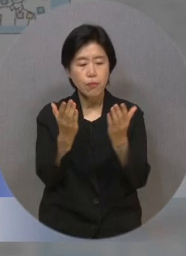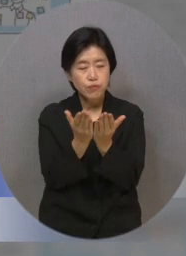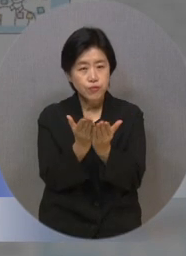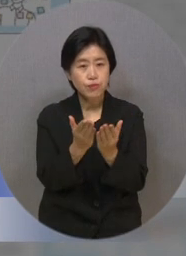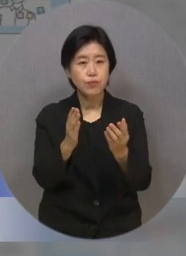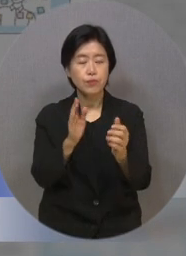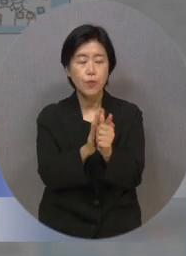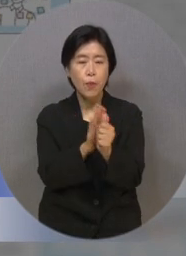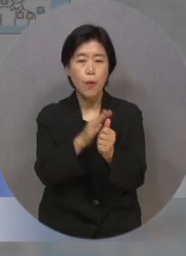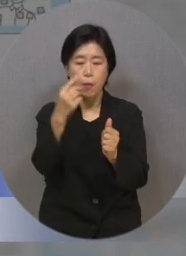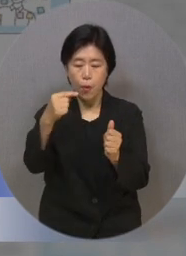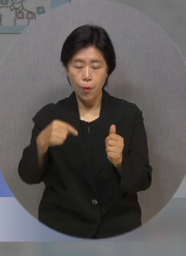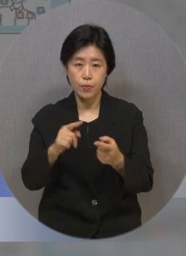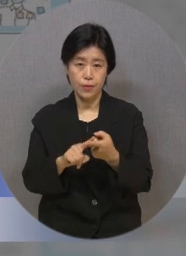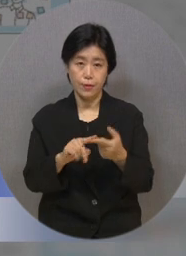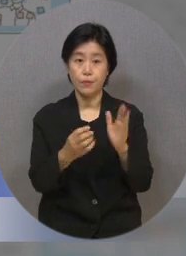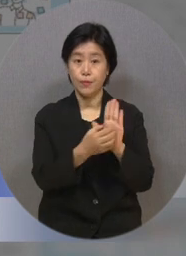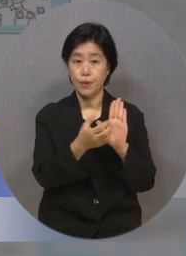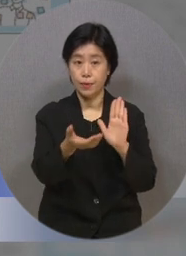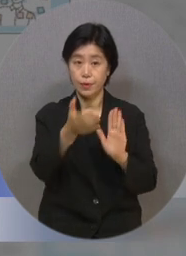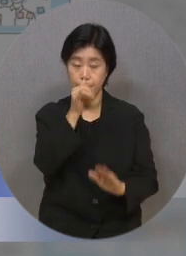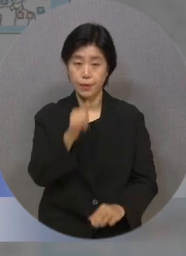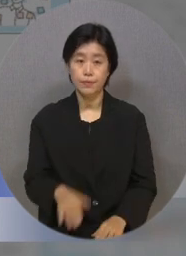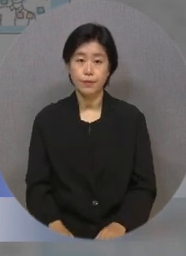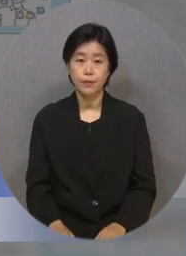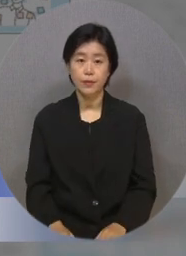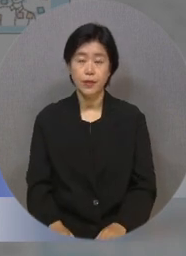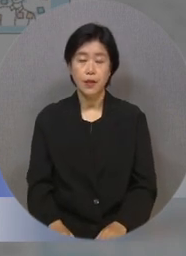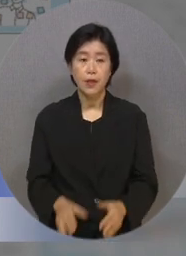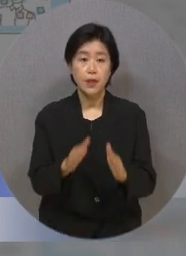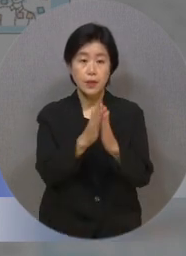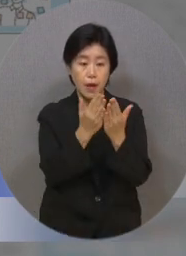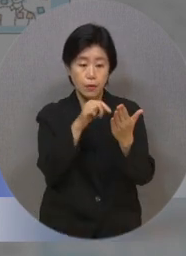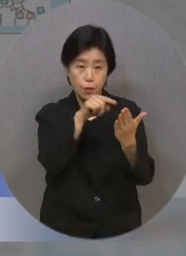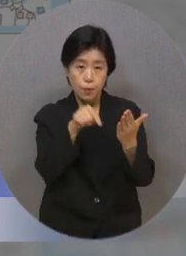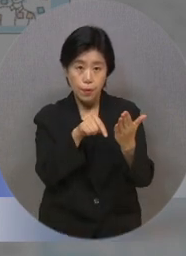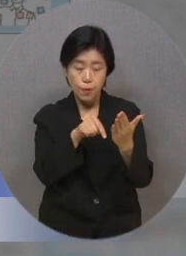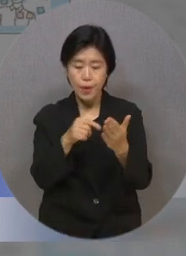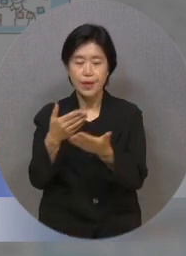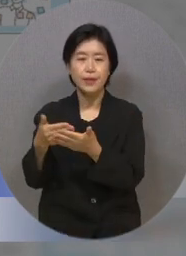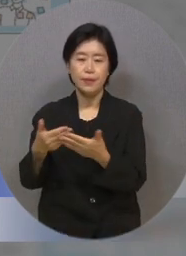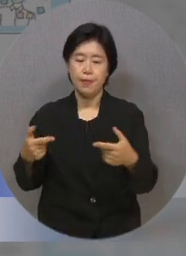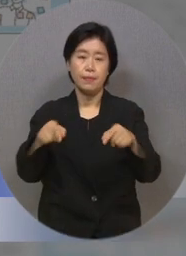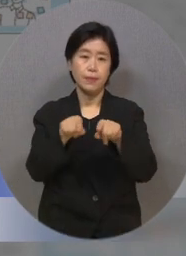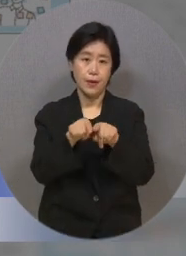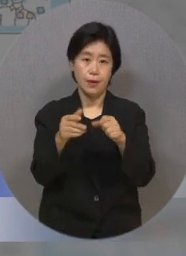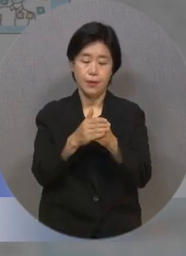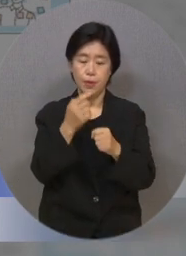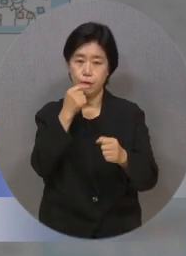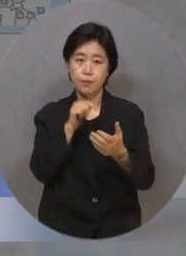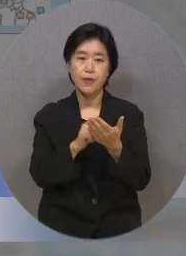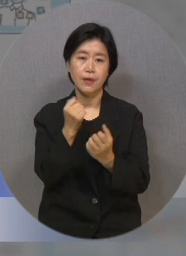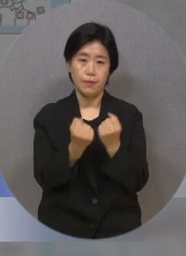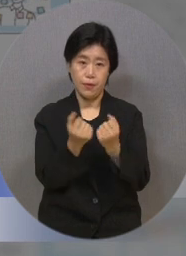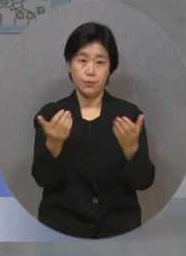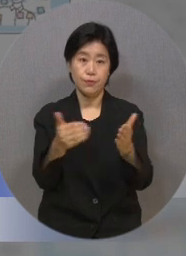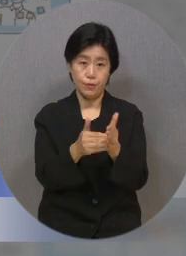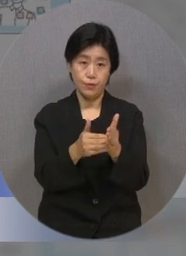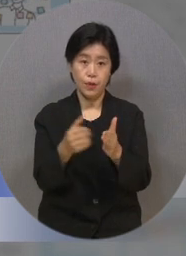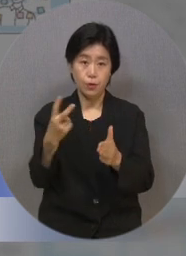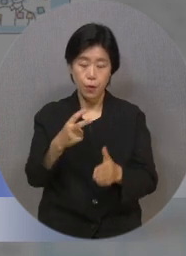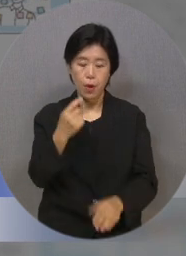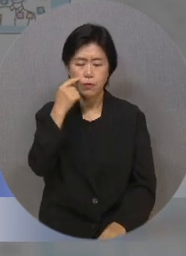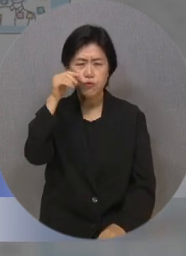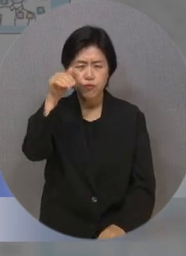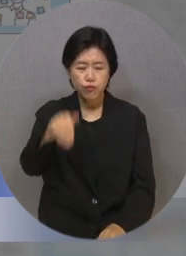있습니다 책자의 모든 콘텐츠는 사파를 곁들여 쉬운 말로 표현하고 있으며이 개발원이 저시력자 등을